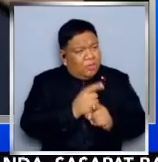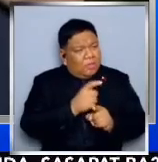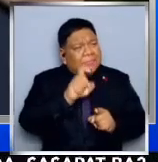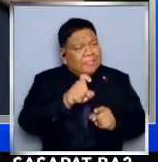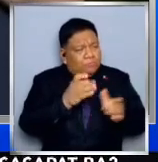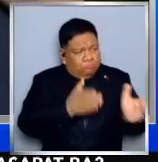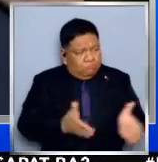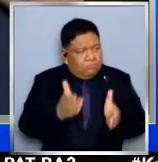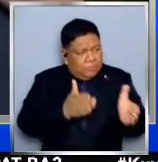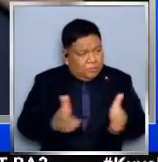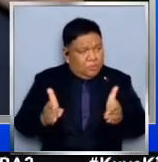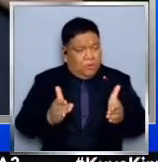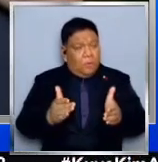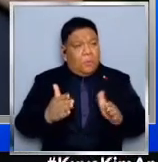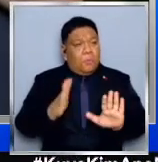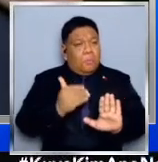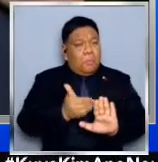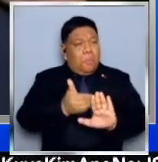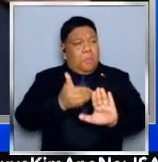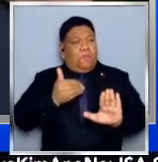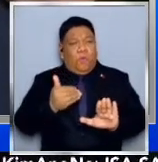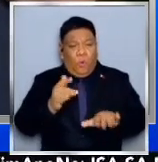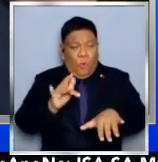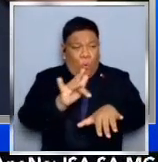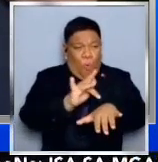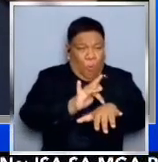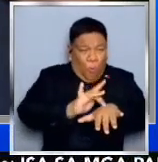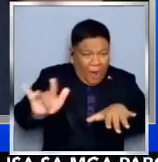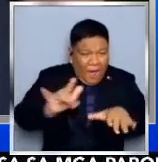yung walang-walang-wala, dapat paghandaan na.